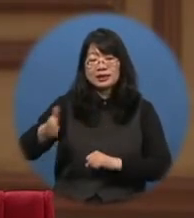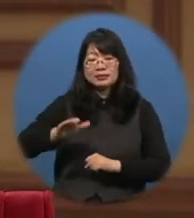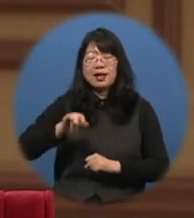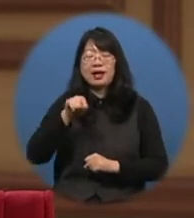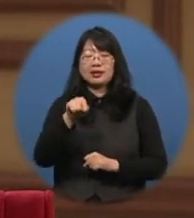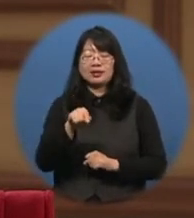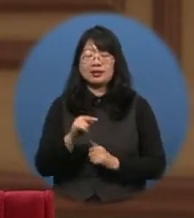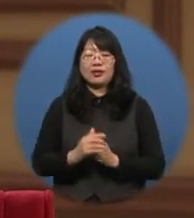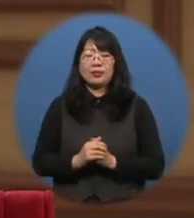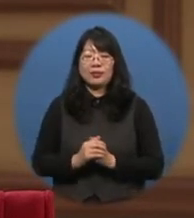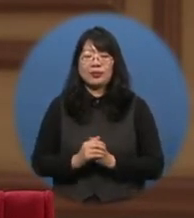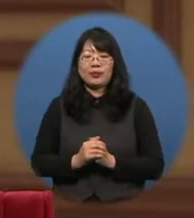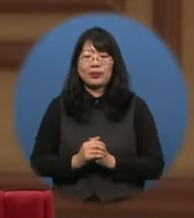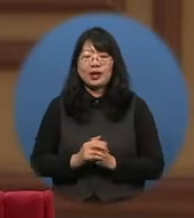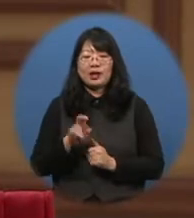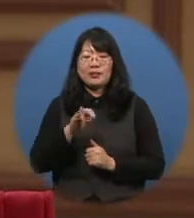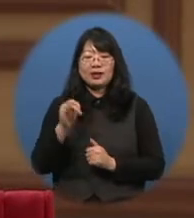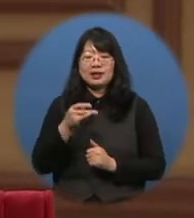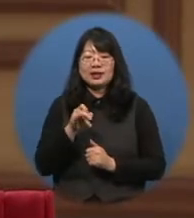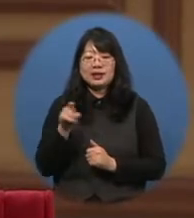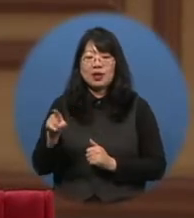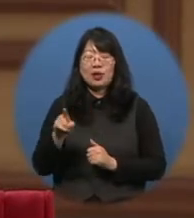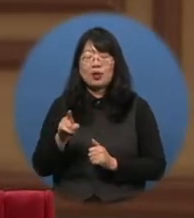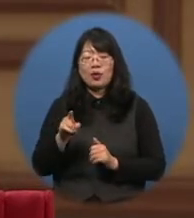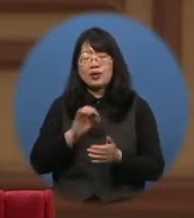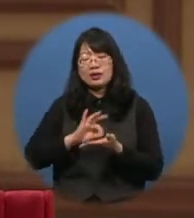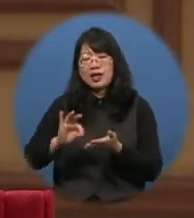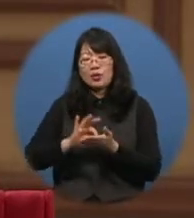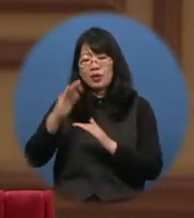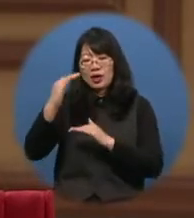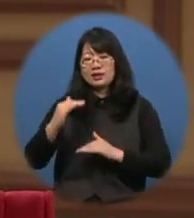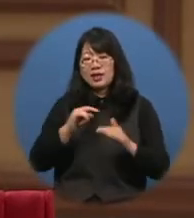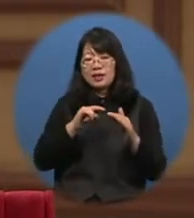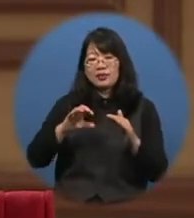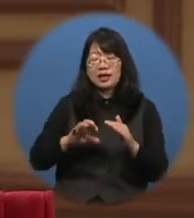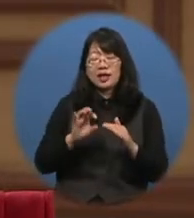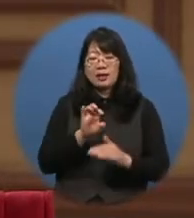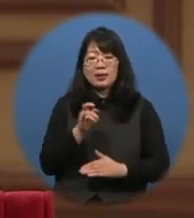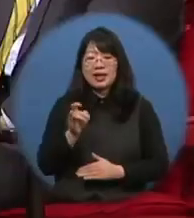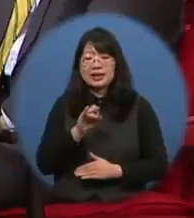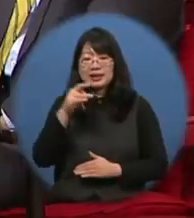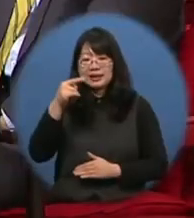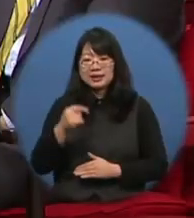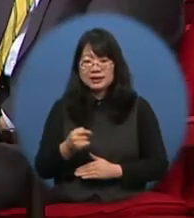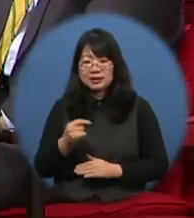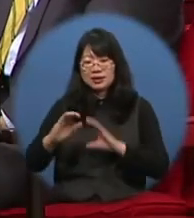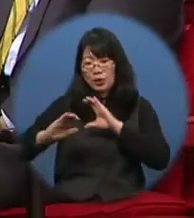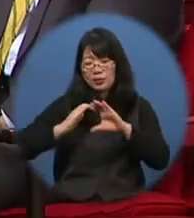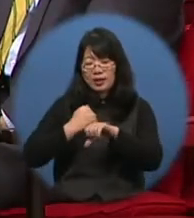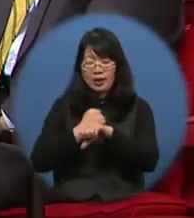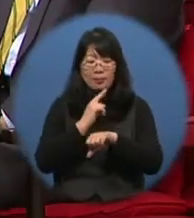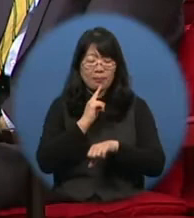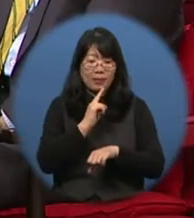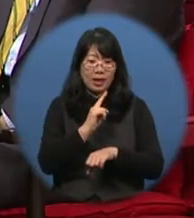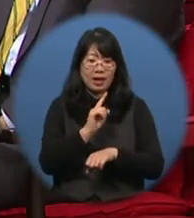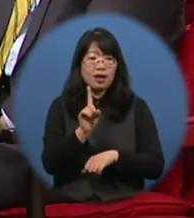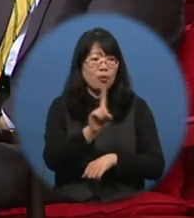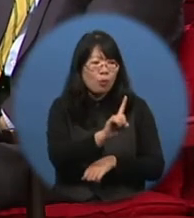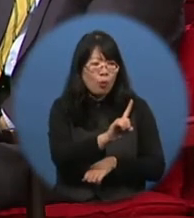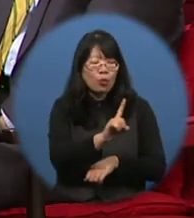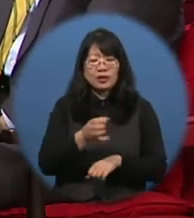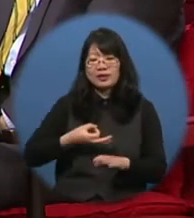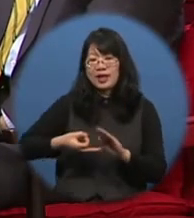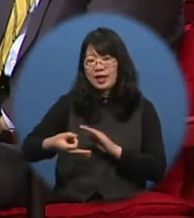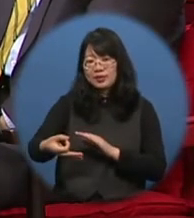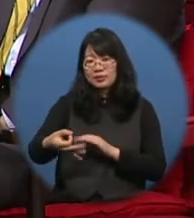그게 매스미디어의 이용 과정에서 소위 페이드 커뮤니케이션이라고 그러죠. 뭐죠? 대금을